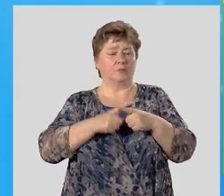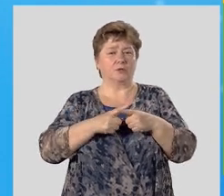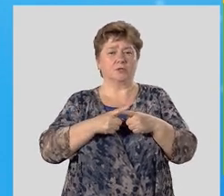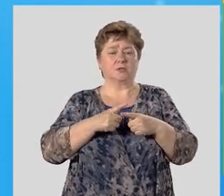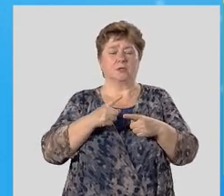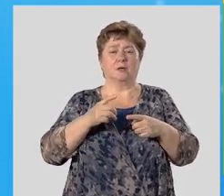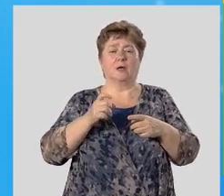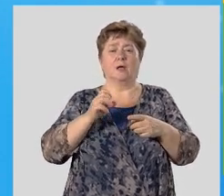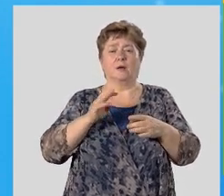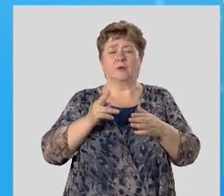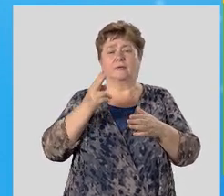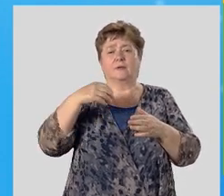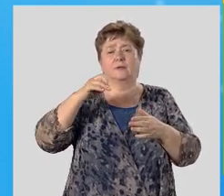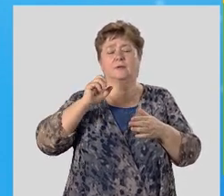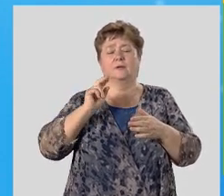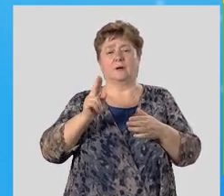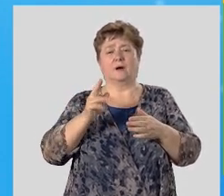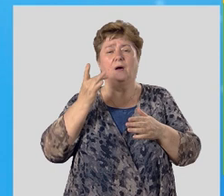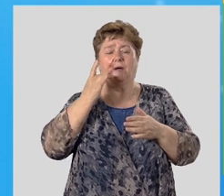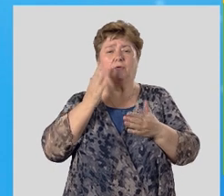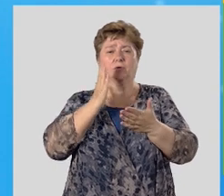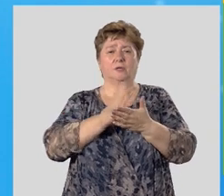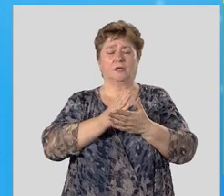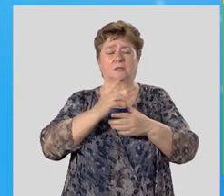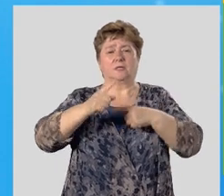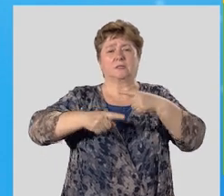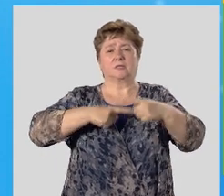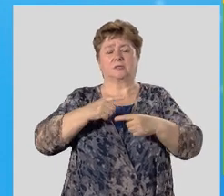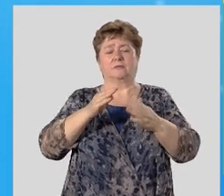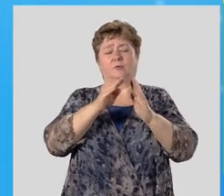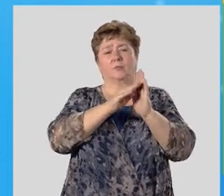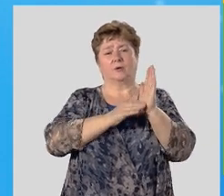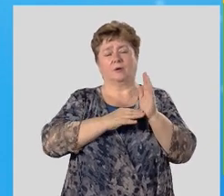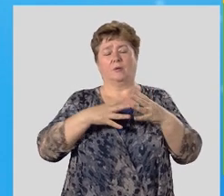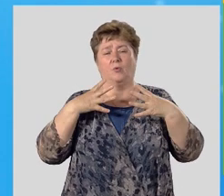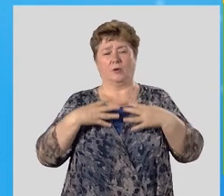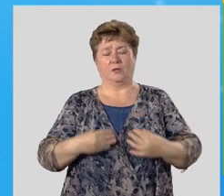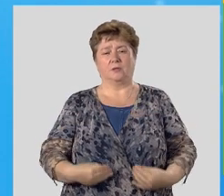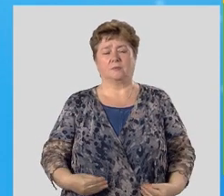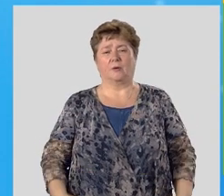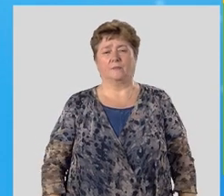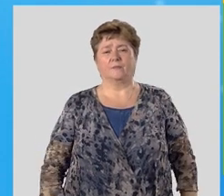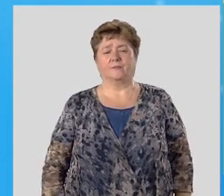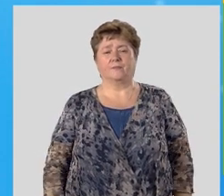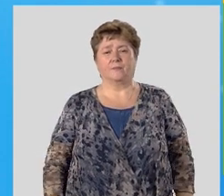молекул ДНК, который составляет наследственную программу организма.